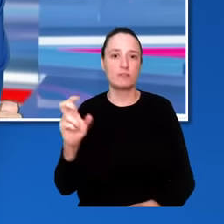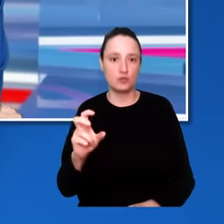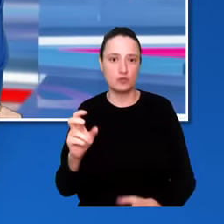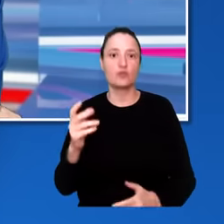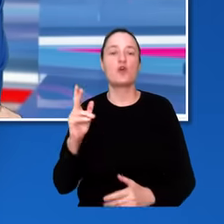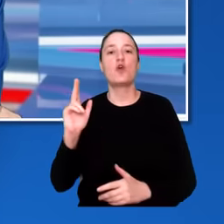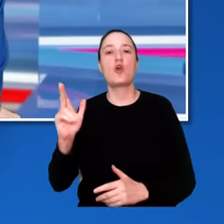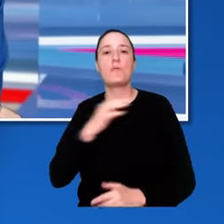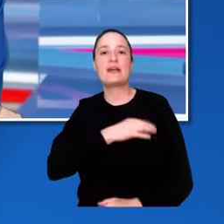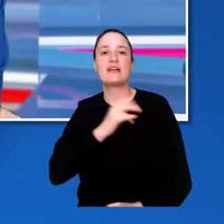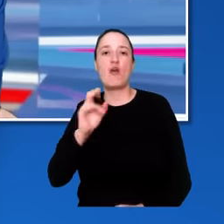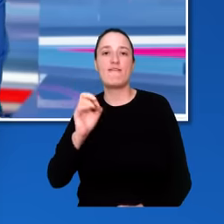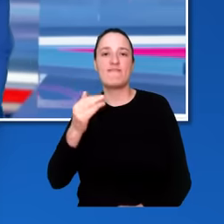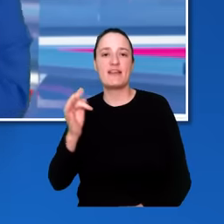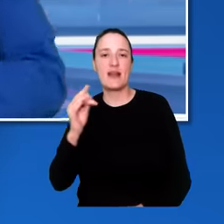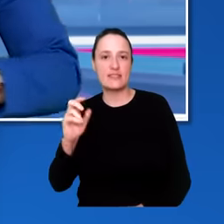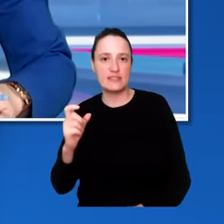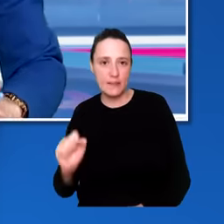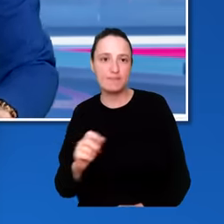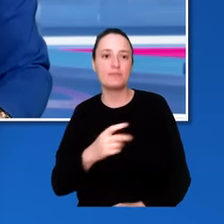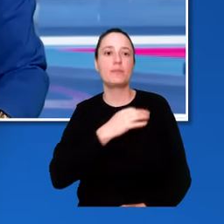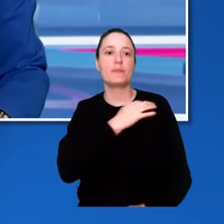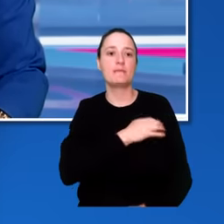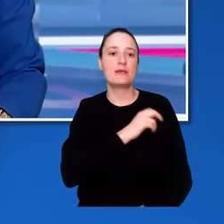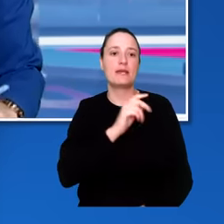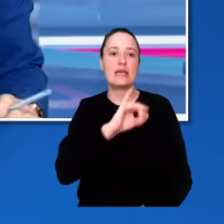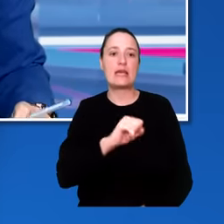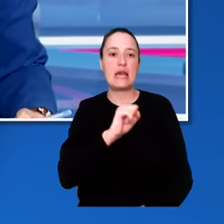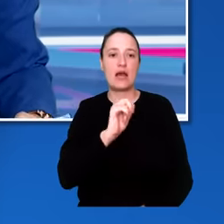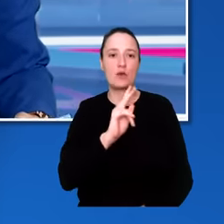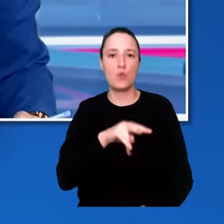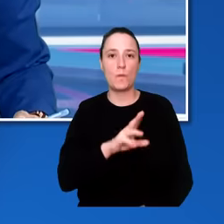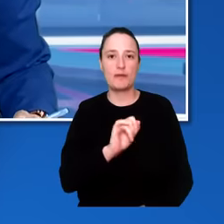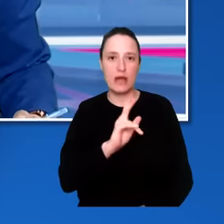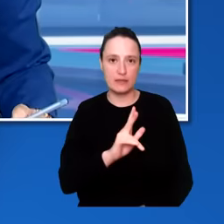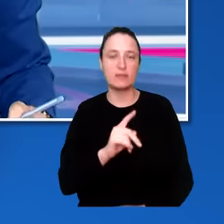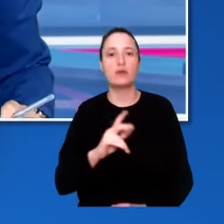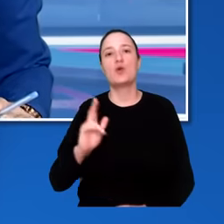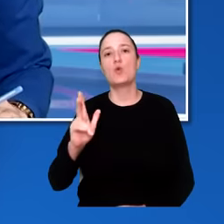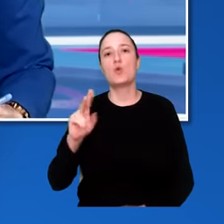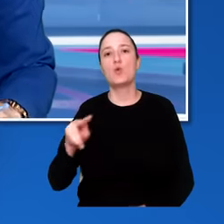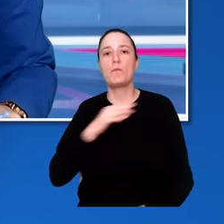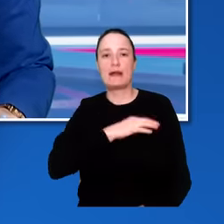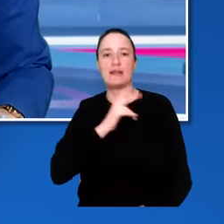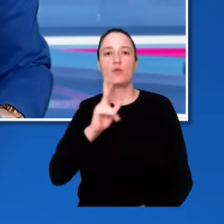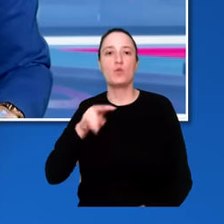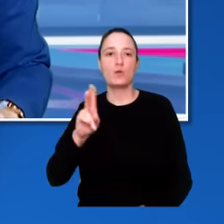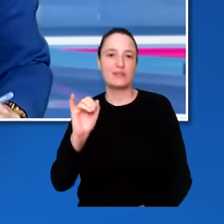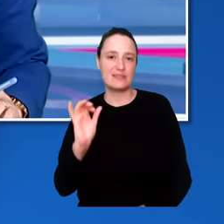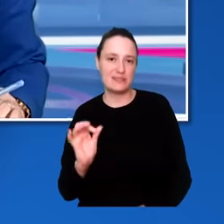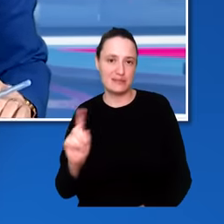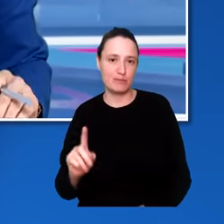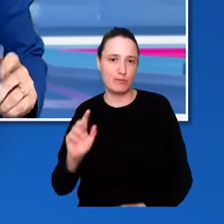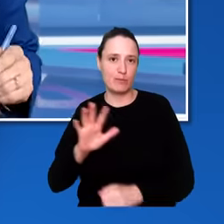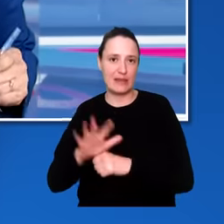wieczór. I jest pan poseł Marek Jakubiak z Kukiz 15. Dobry wieczór. Kłaniam się. Szanowni